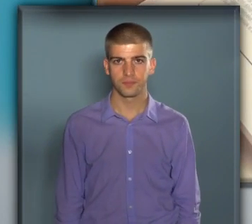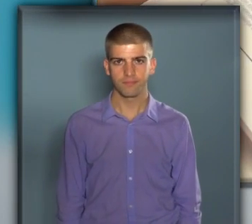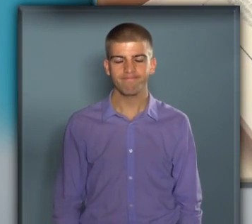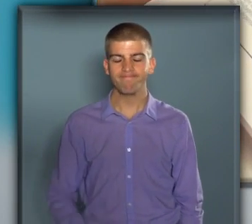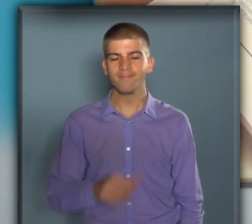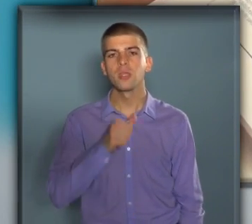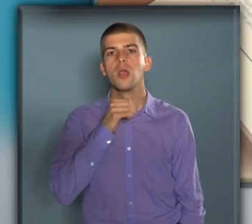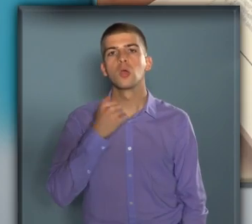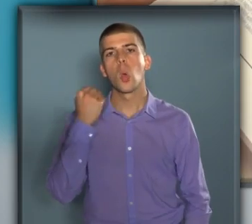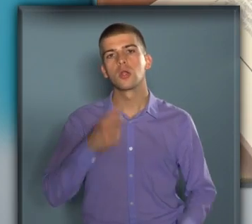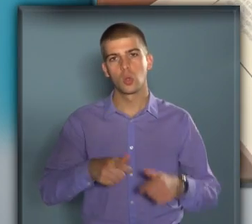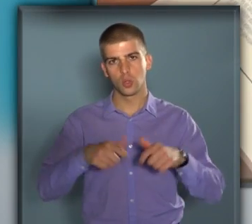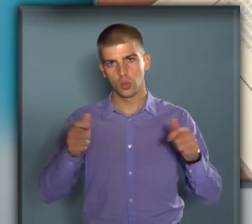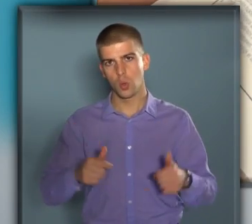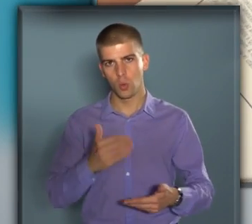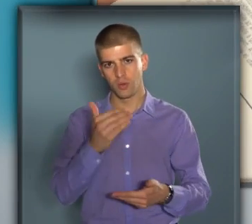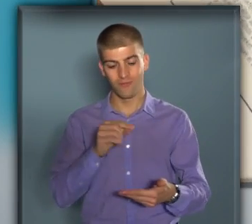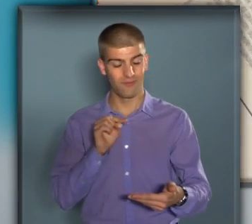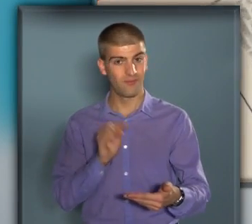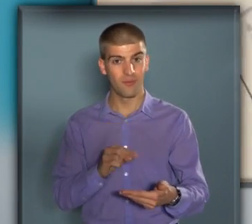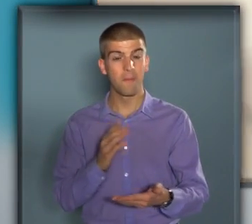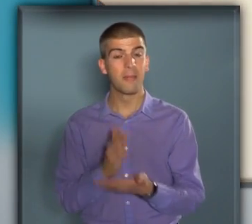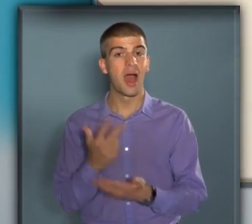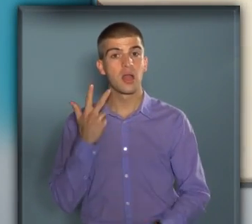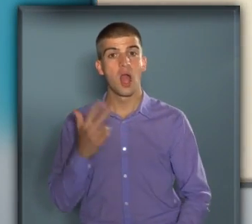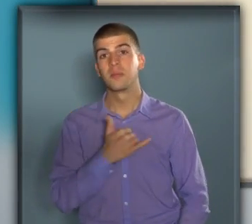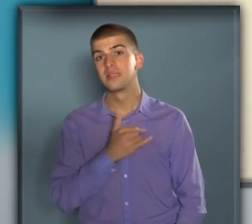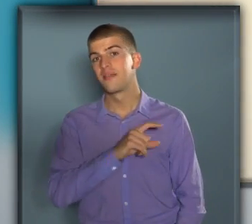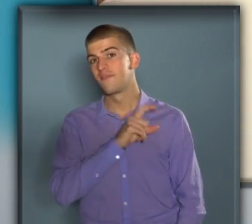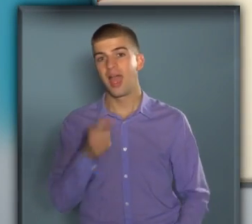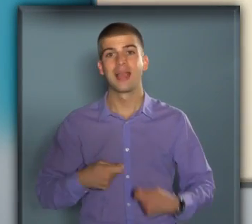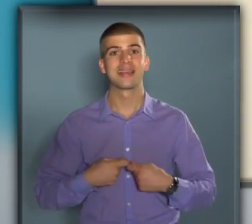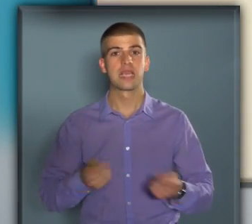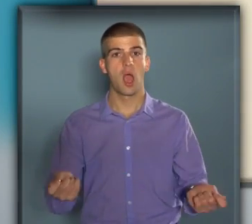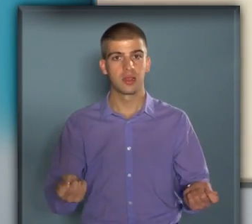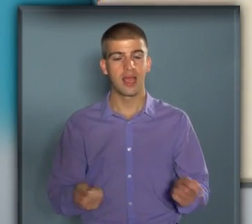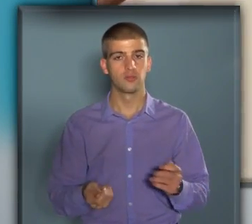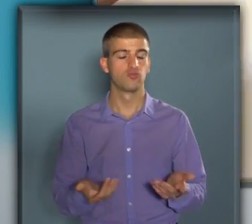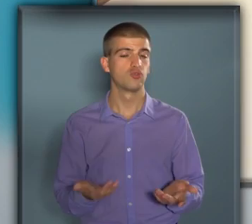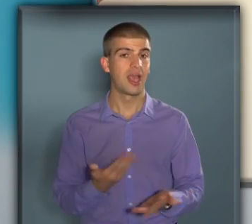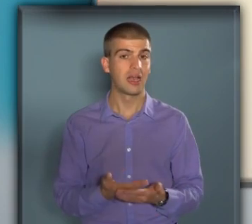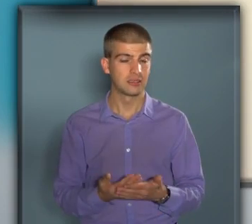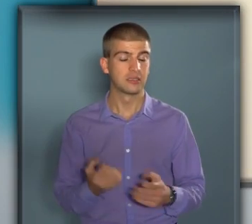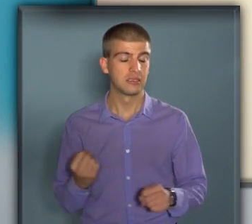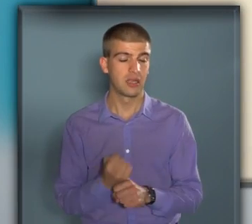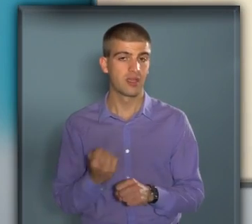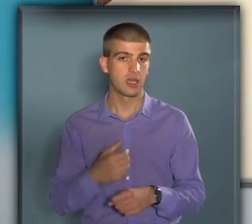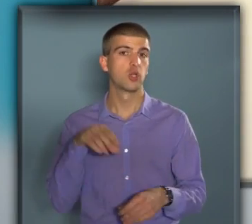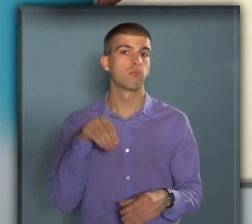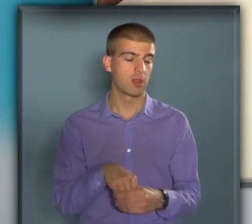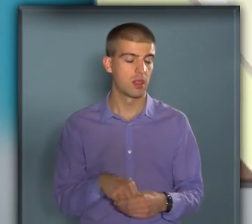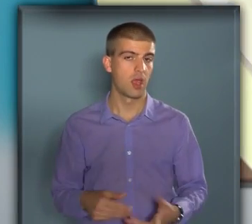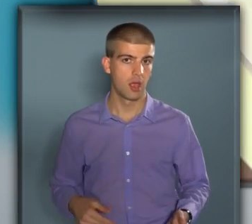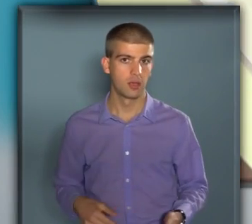Gordon könyveket 30 éve adjuk ki Magyarországon, ez is a tevékenységeim közé tartozik,